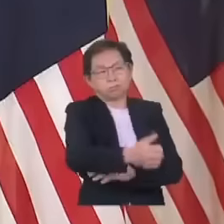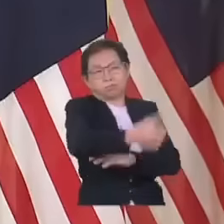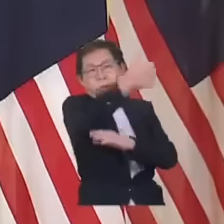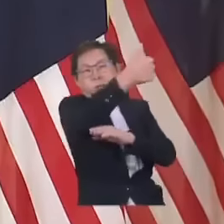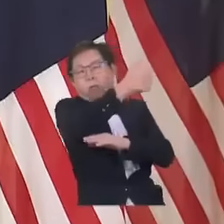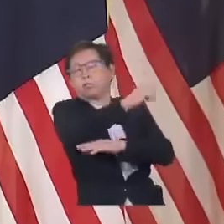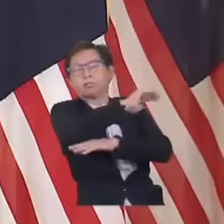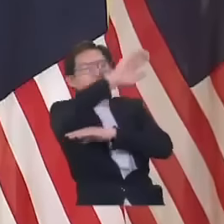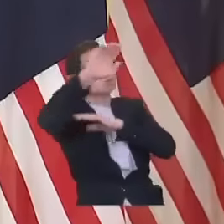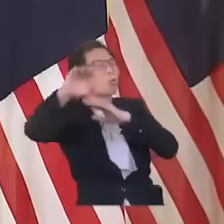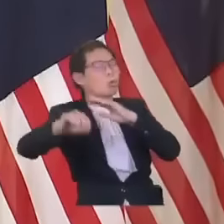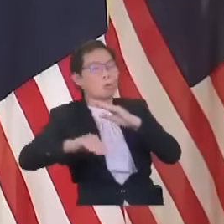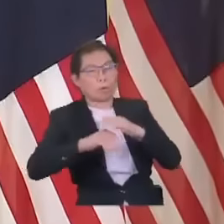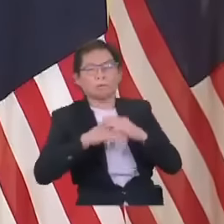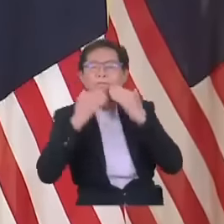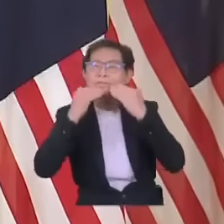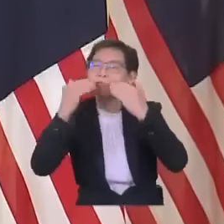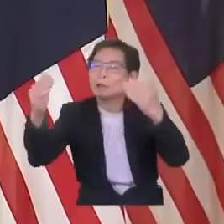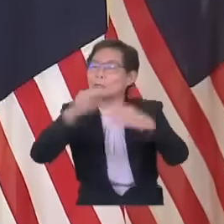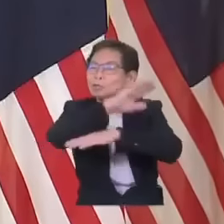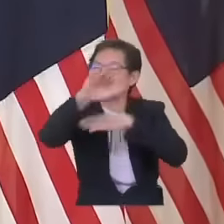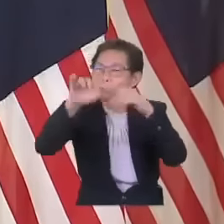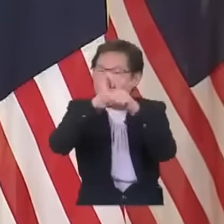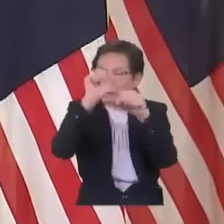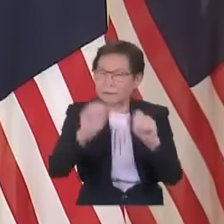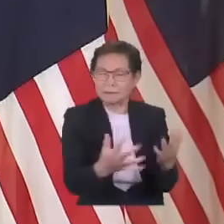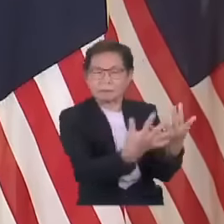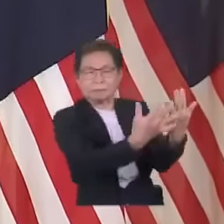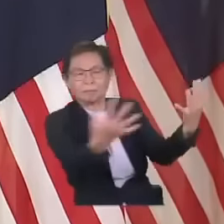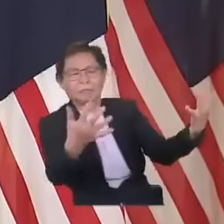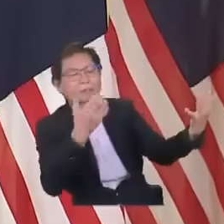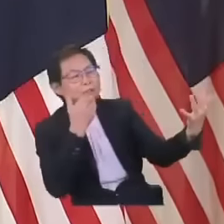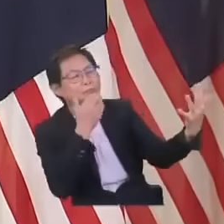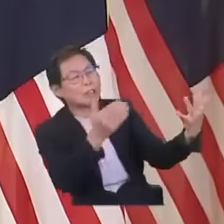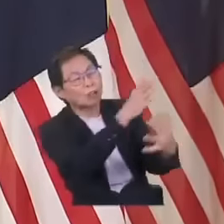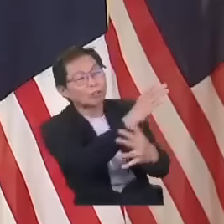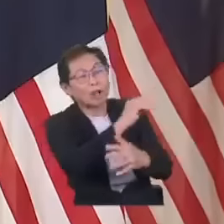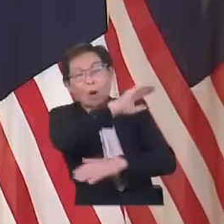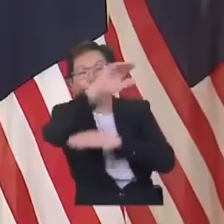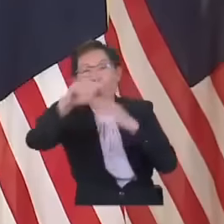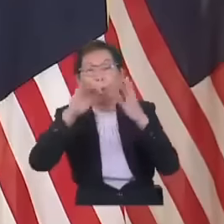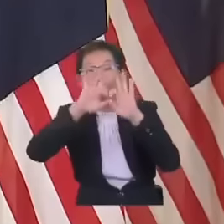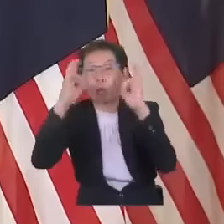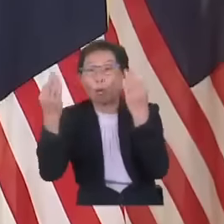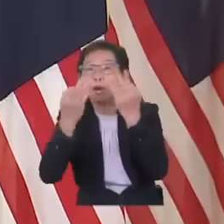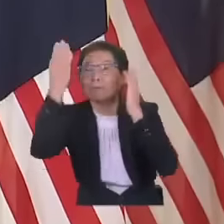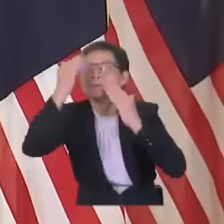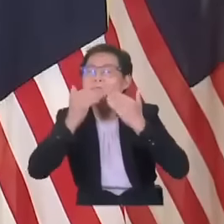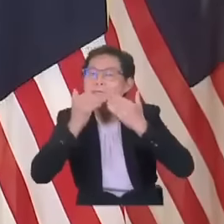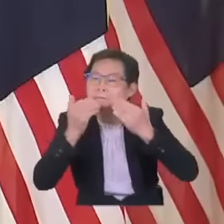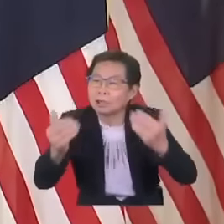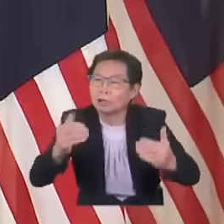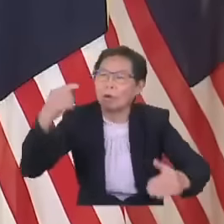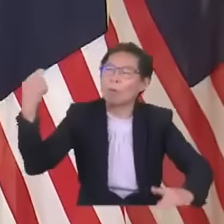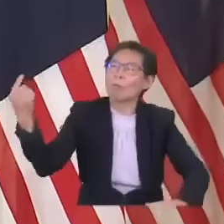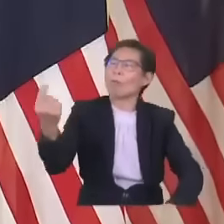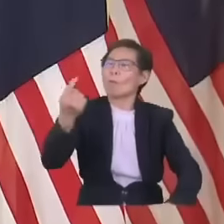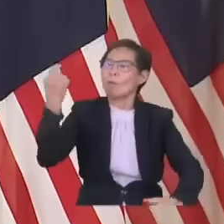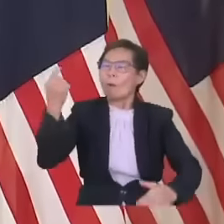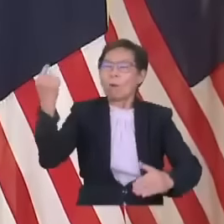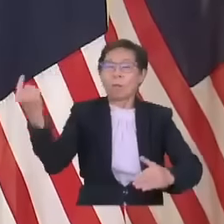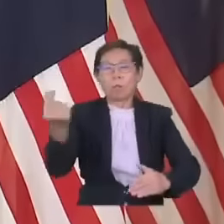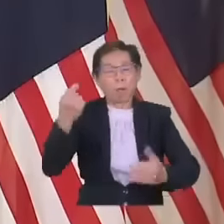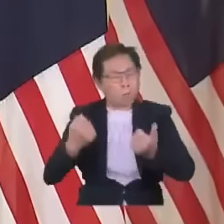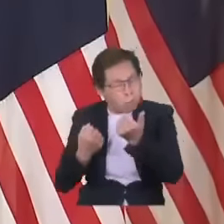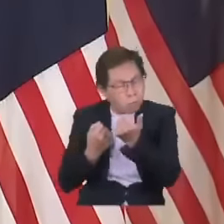terima kasih kepada semua petugas barisan harapan dan seluruh keluarga Malaysia yang senantiasa